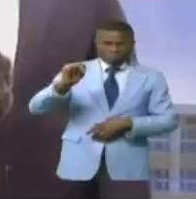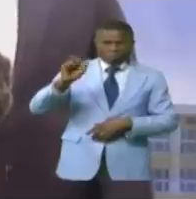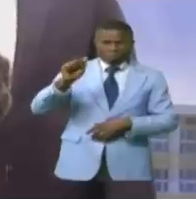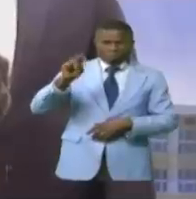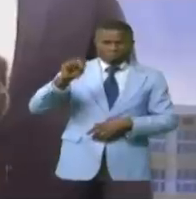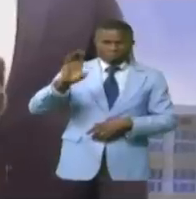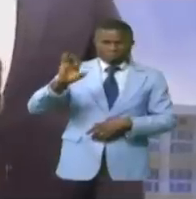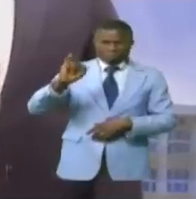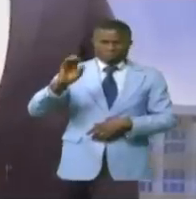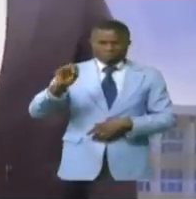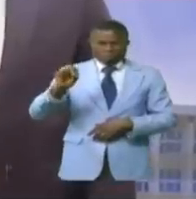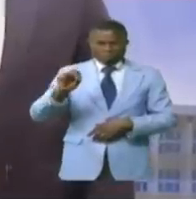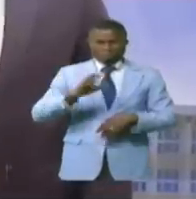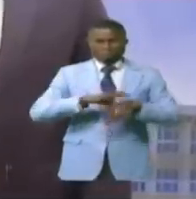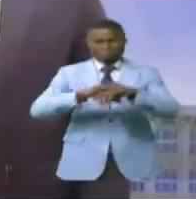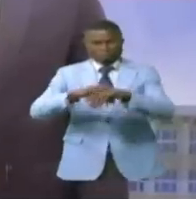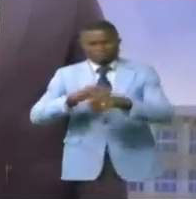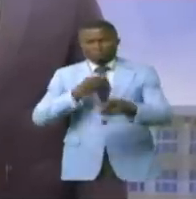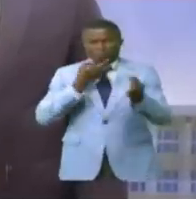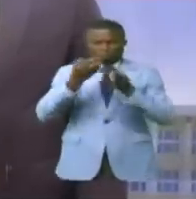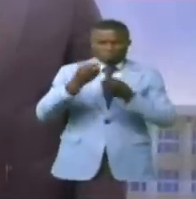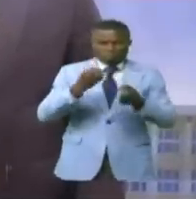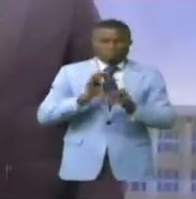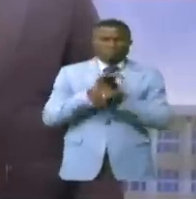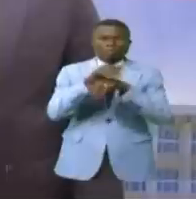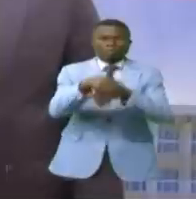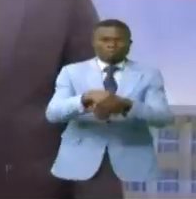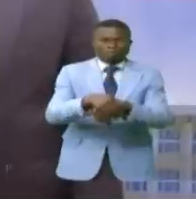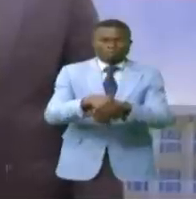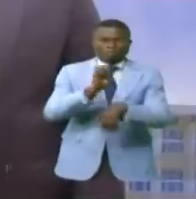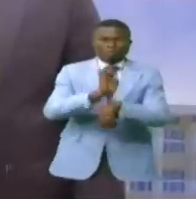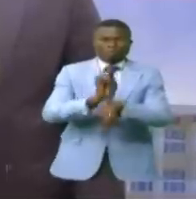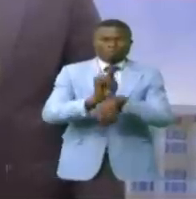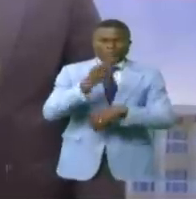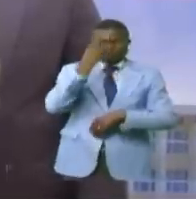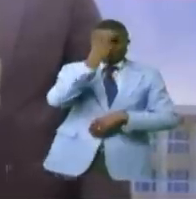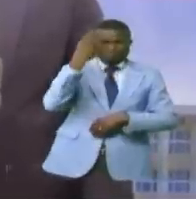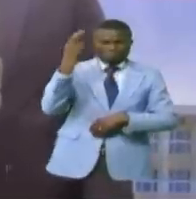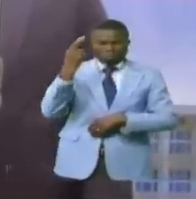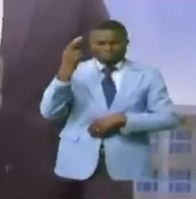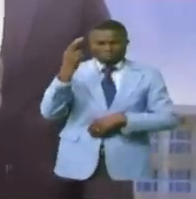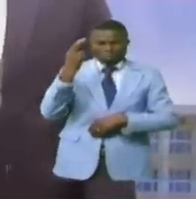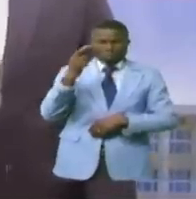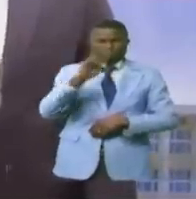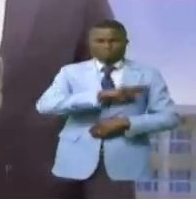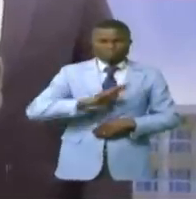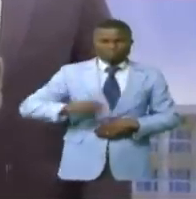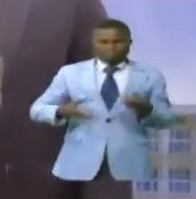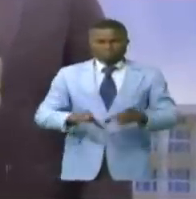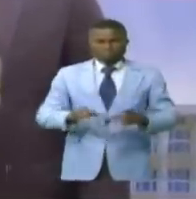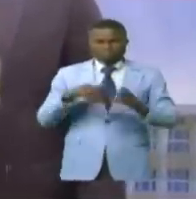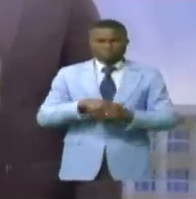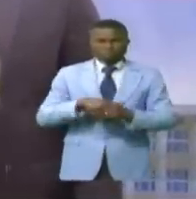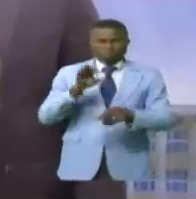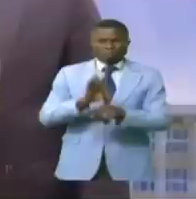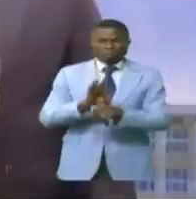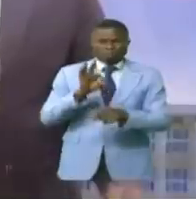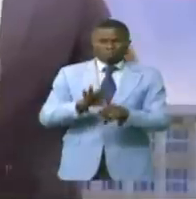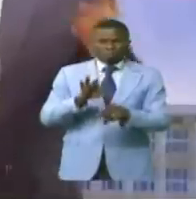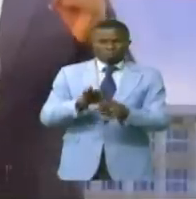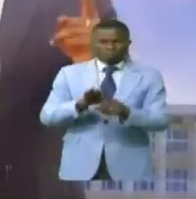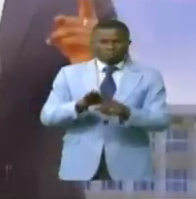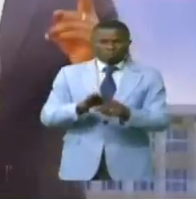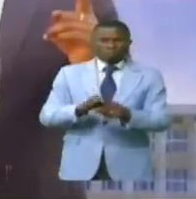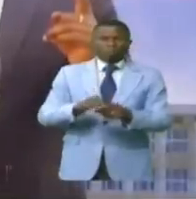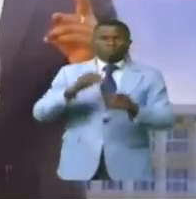Chambre basse ont porté à sa connaissance la participation de l'Église catholique de la RDC au synode qui va réunir les